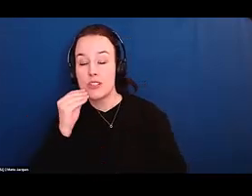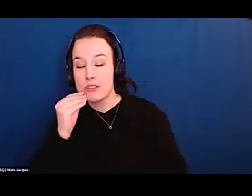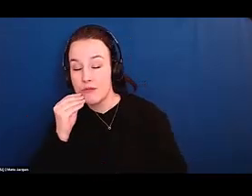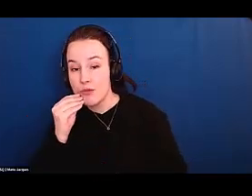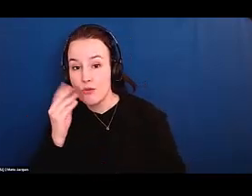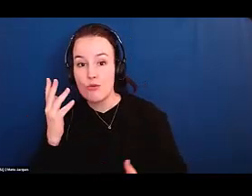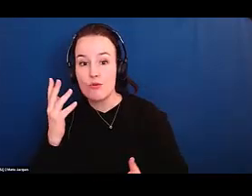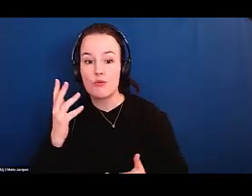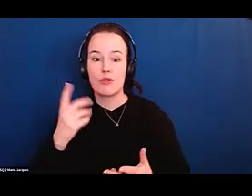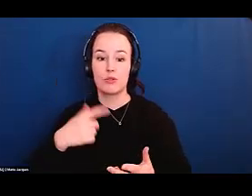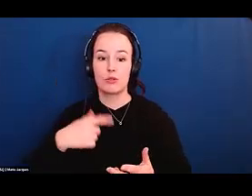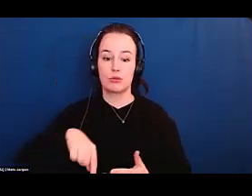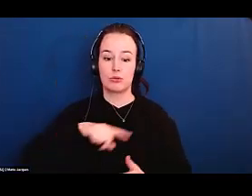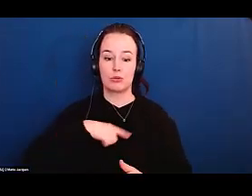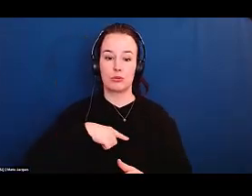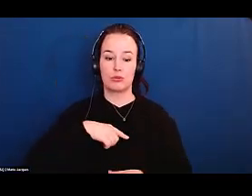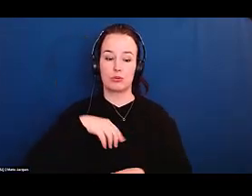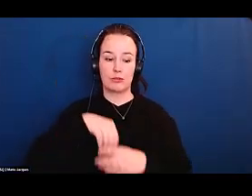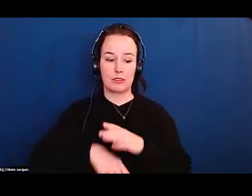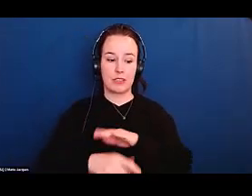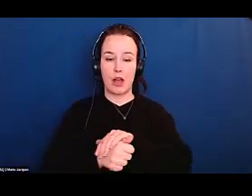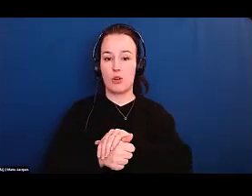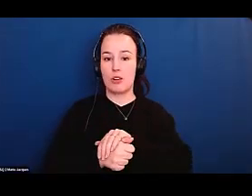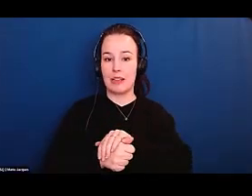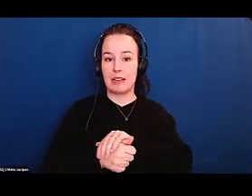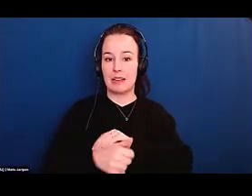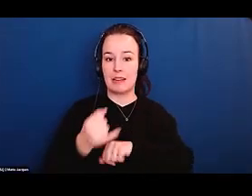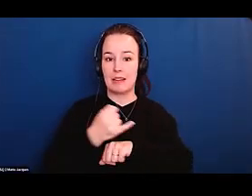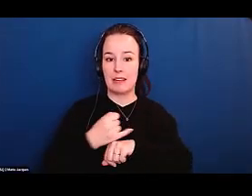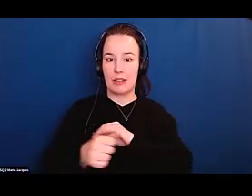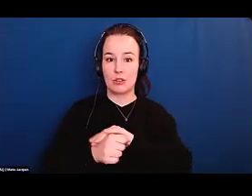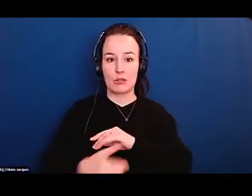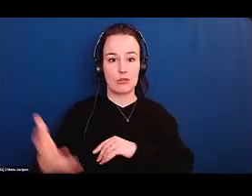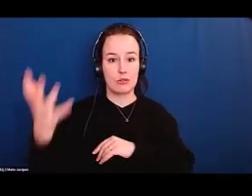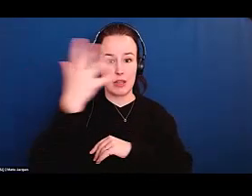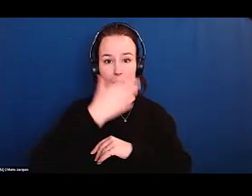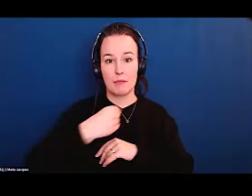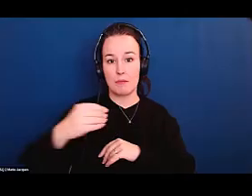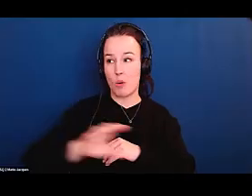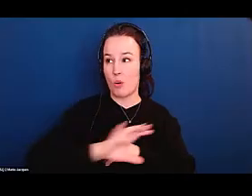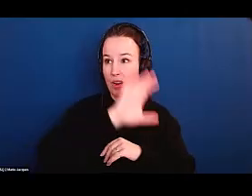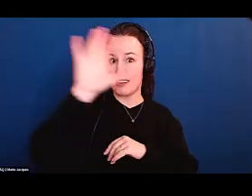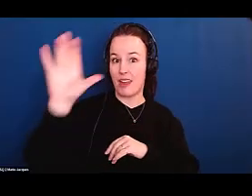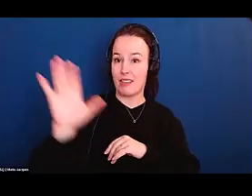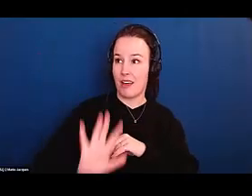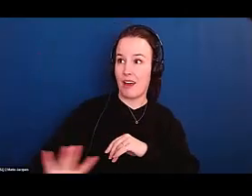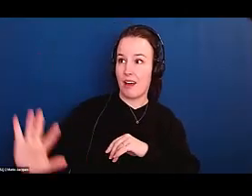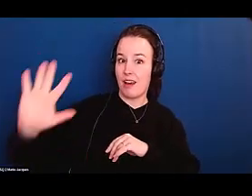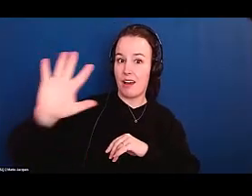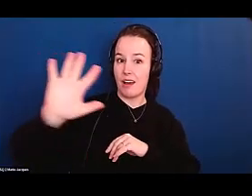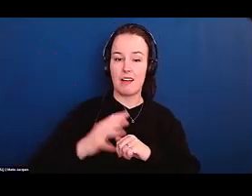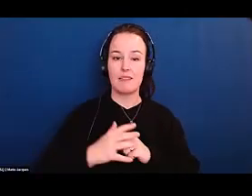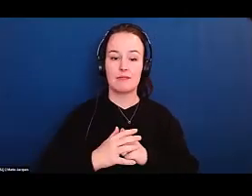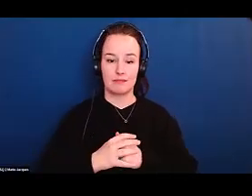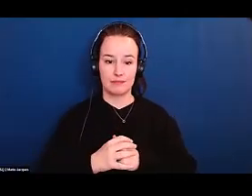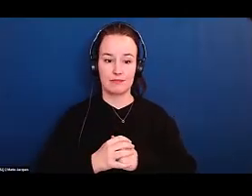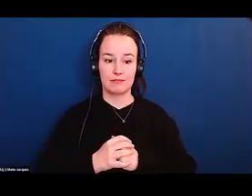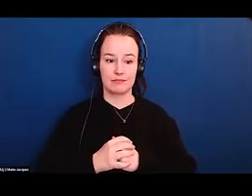vous, nous vivons à Turtle Island. C'est un endroit très très beau au Canada. Et donc,